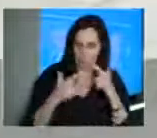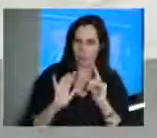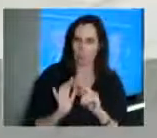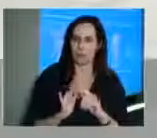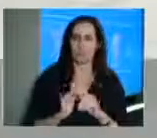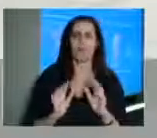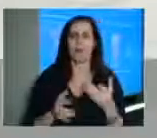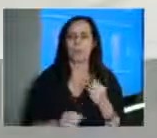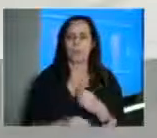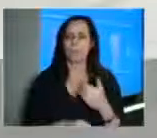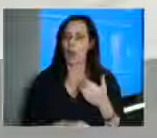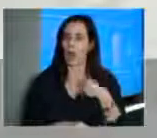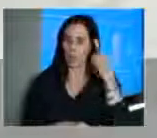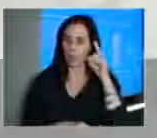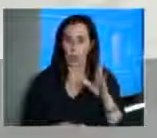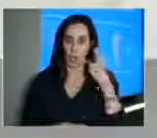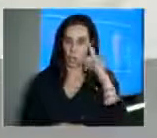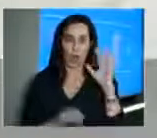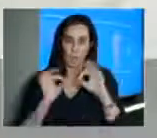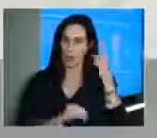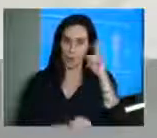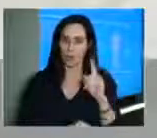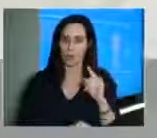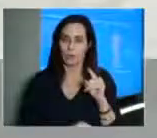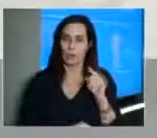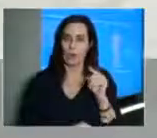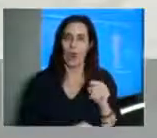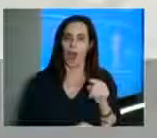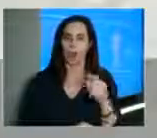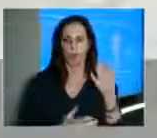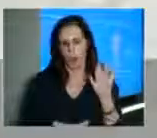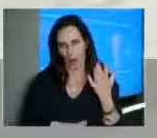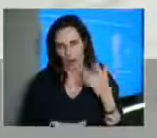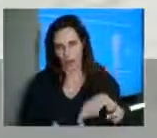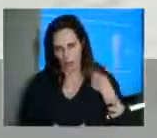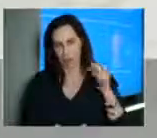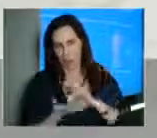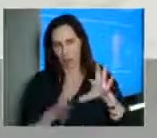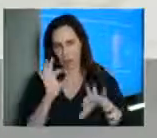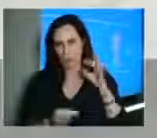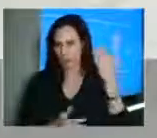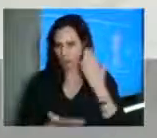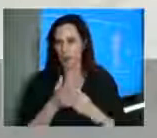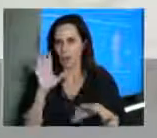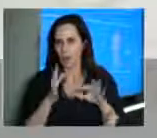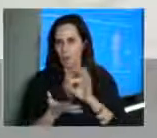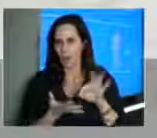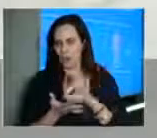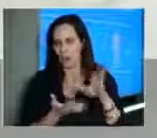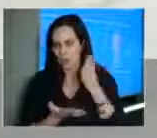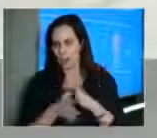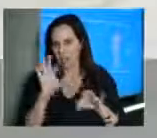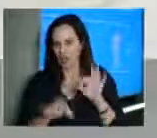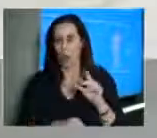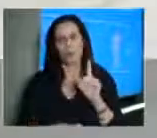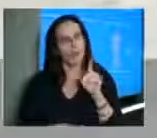בוא אני אעשה לך סדר. הסדר הוא שאני לא יודע, את לא יודעת ואף אחד לא יודע. את מכסה בחירות כבר די הרבה זמן, נכון? היו כמה וכמה מערכות בחירות